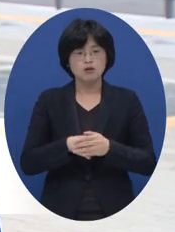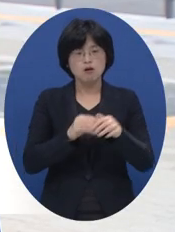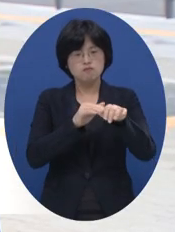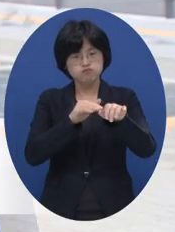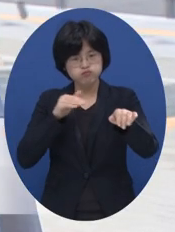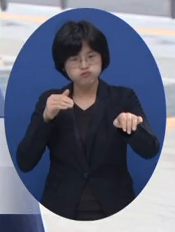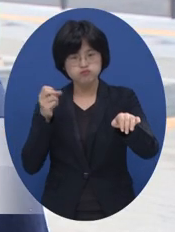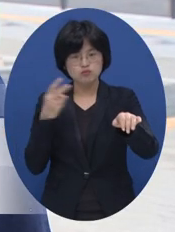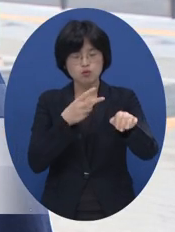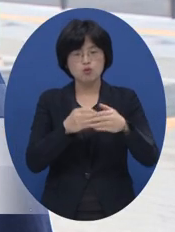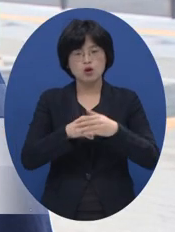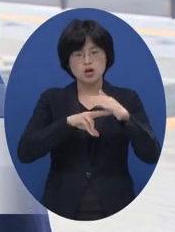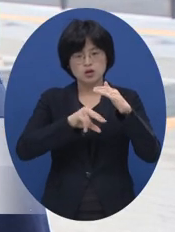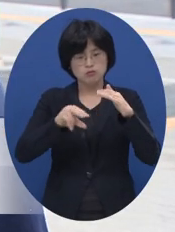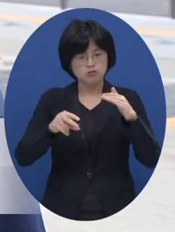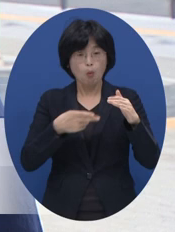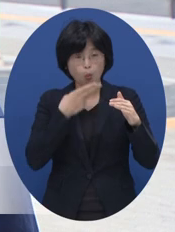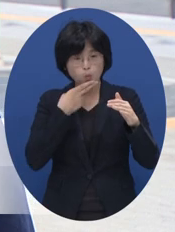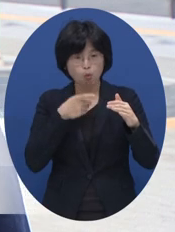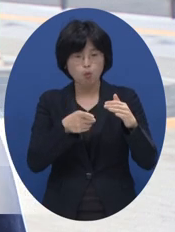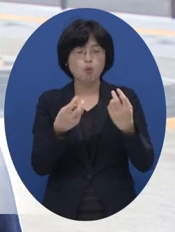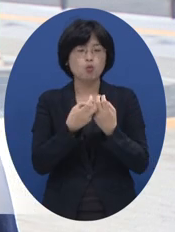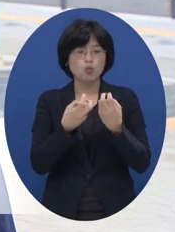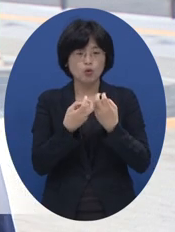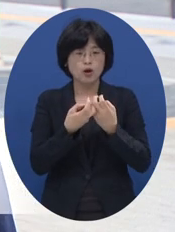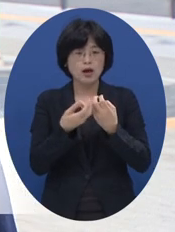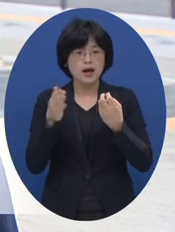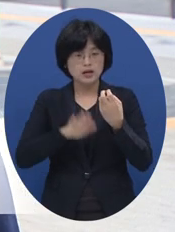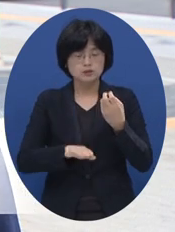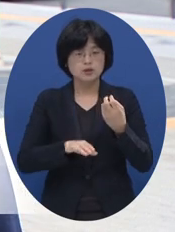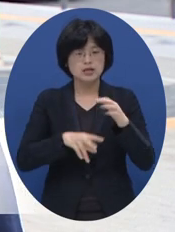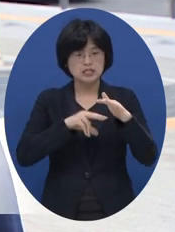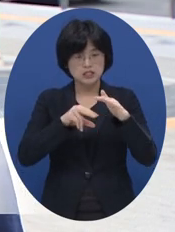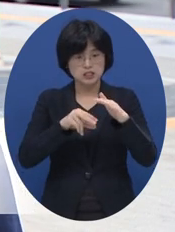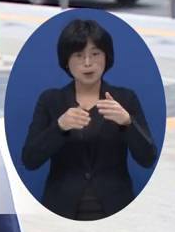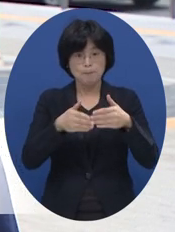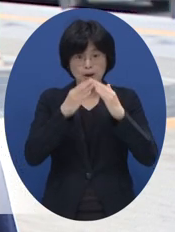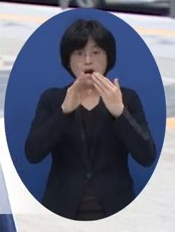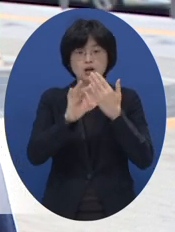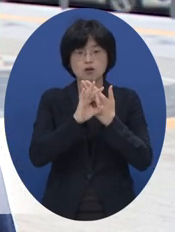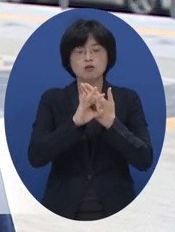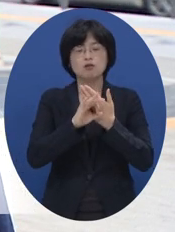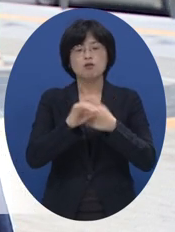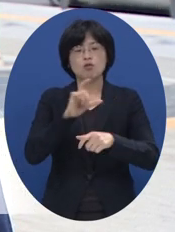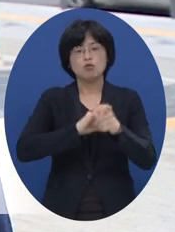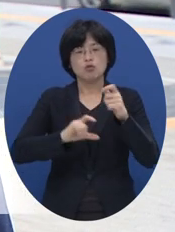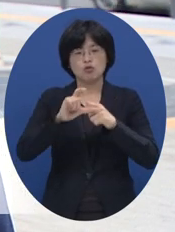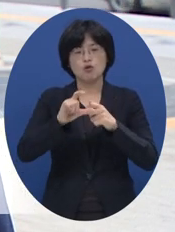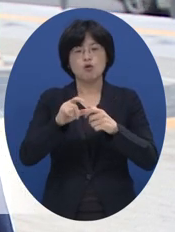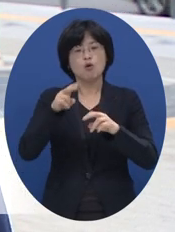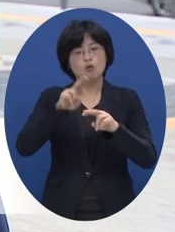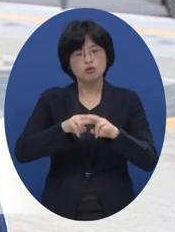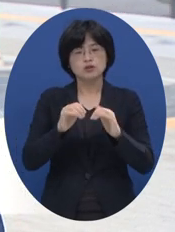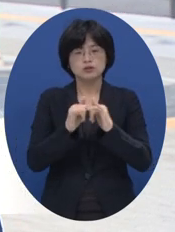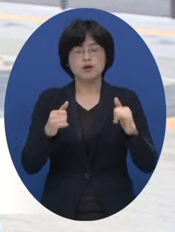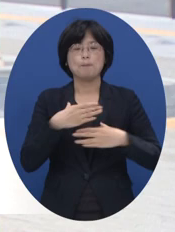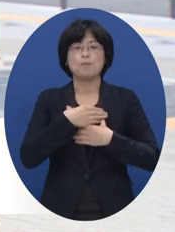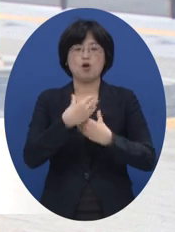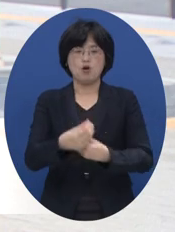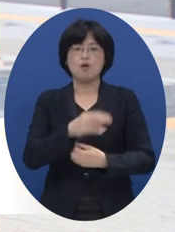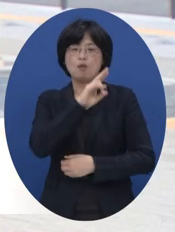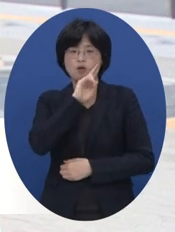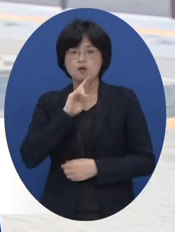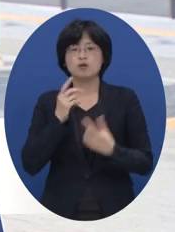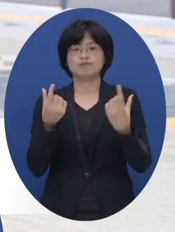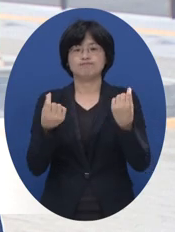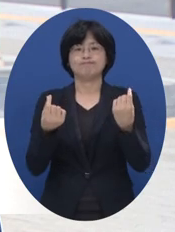많이 막히고 지하철 노선도 없는 쪽까지 다 지하철역들이 생기면은 혹시 많이 이용한 사람 입장으로서